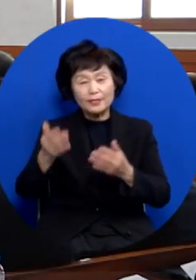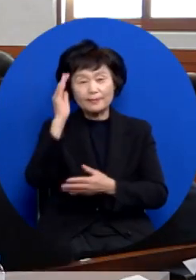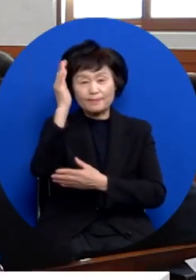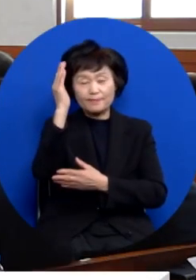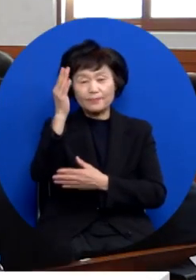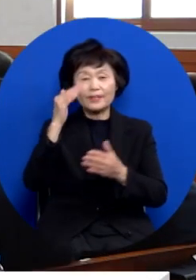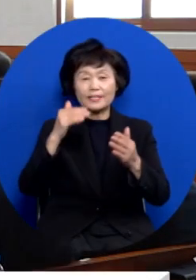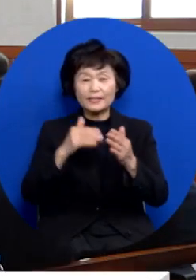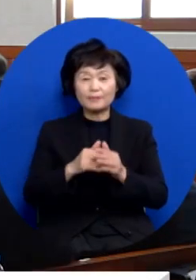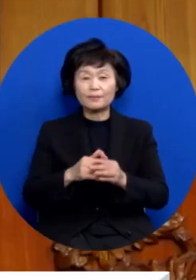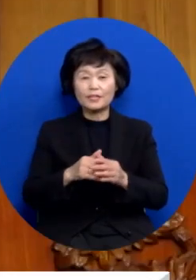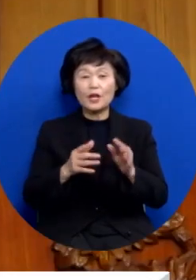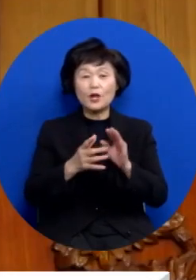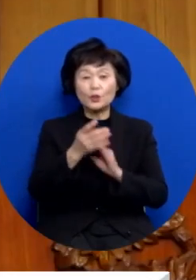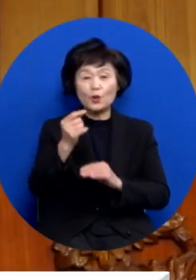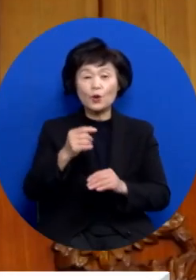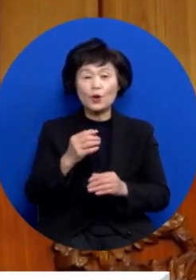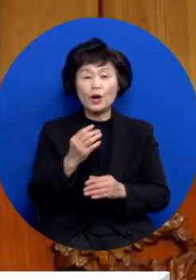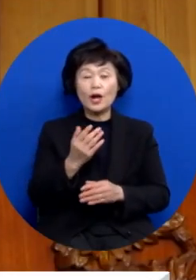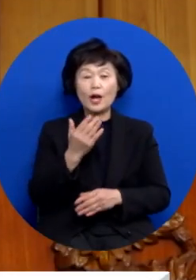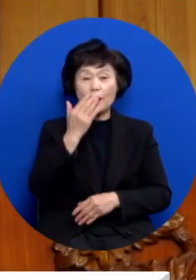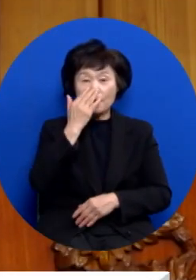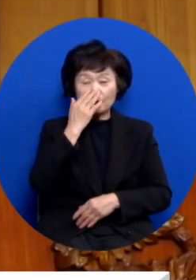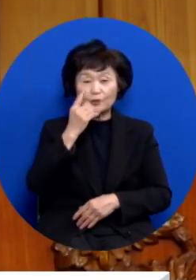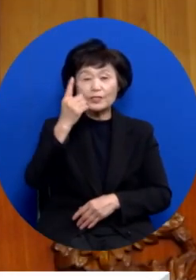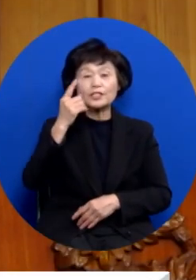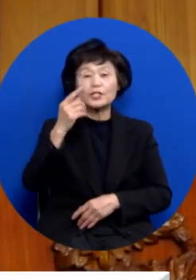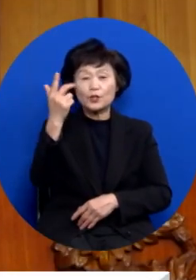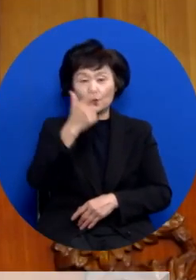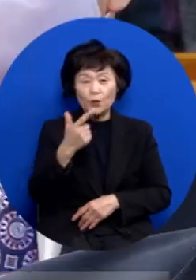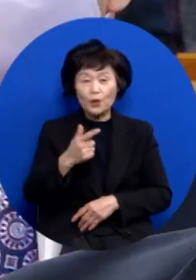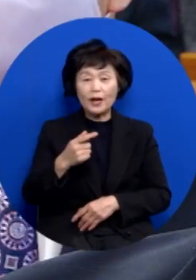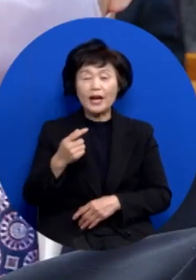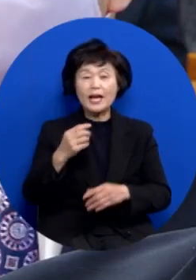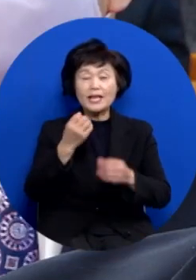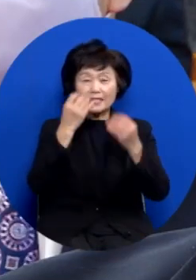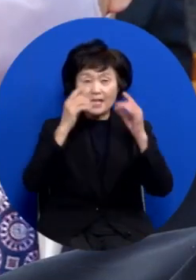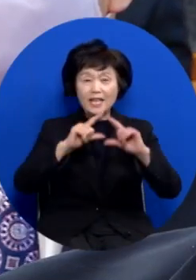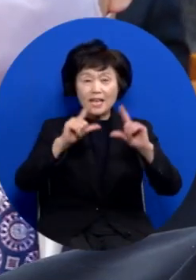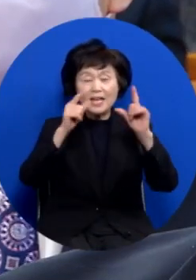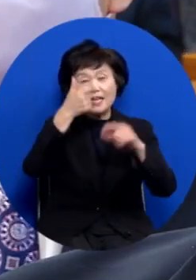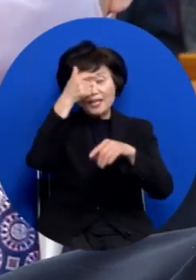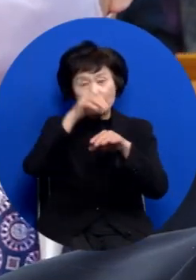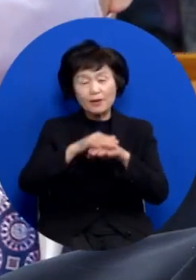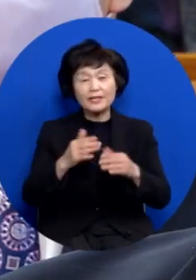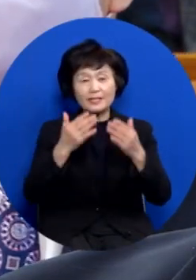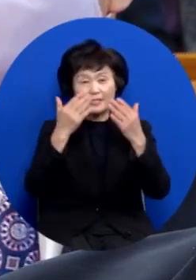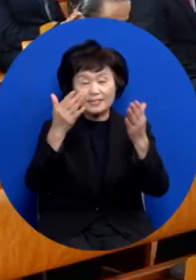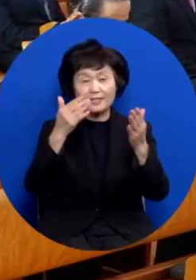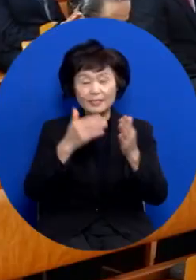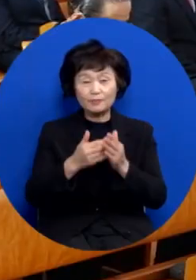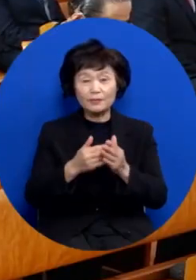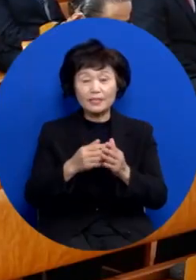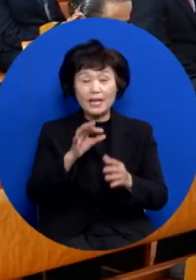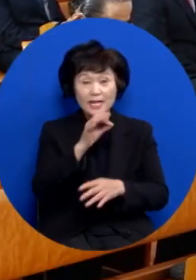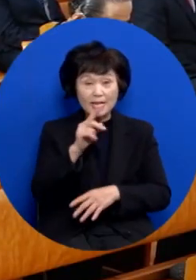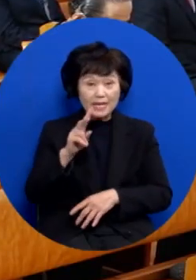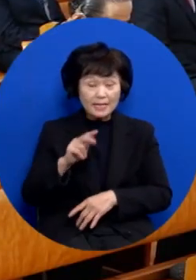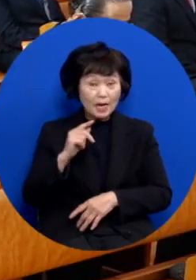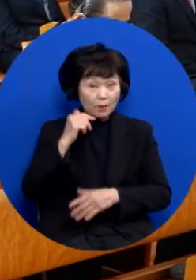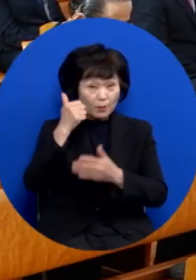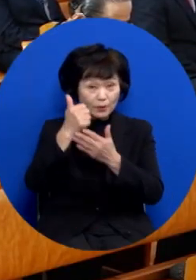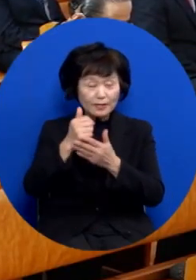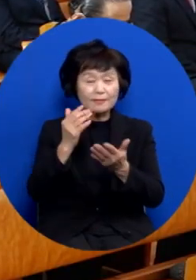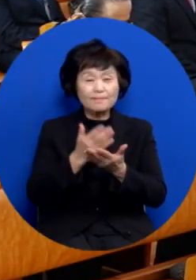대한예수교 장로회 통합 순천노회가 신년 할례 예배를 드렸습니다. 예배에서 전 순천노회장 양은승 목사는